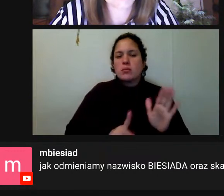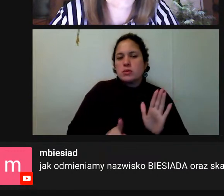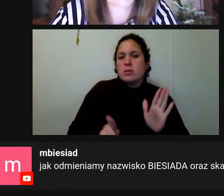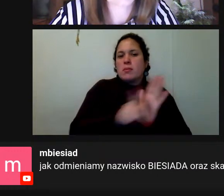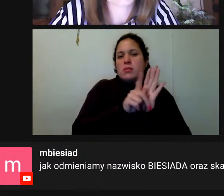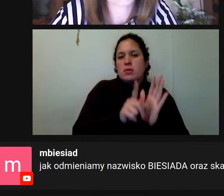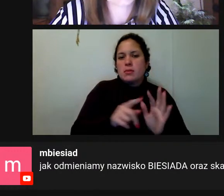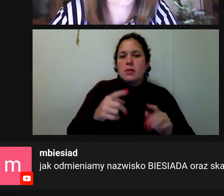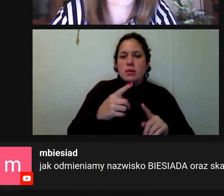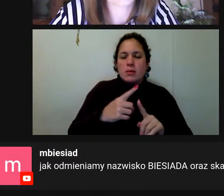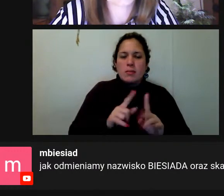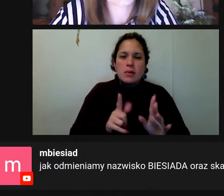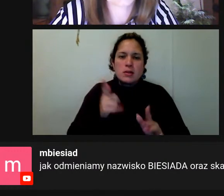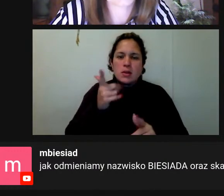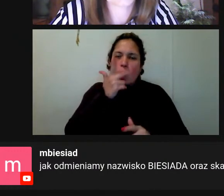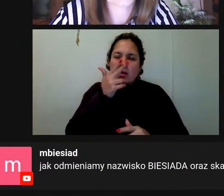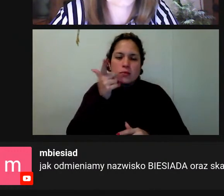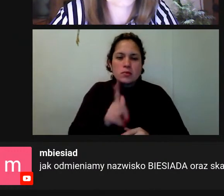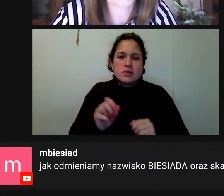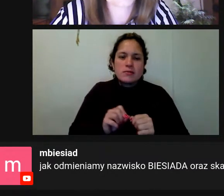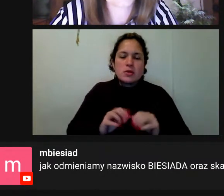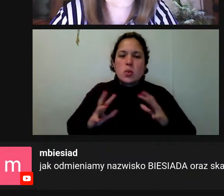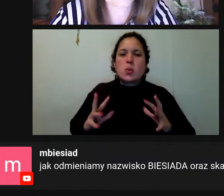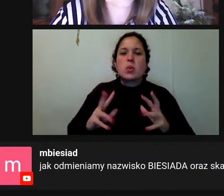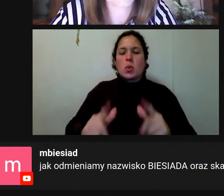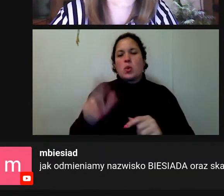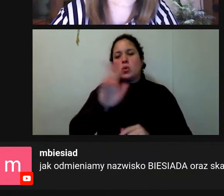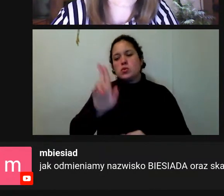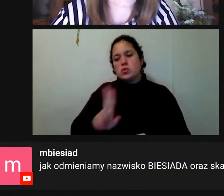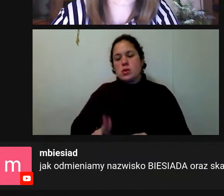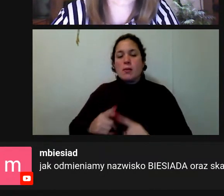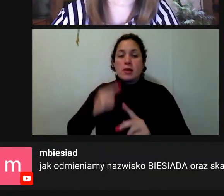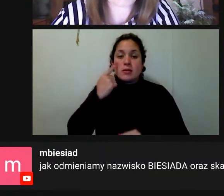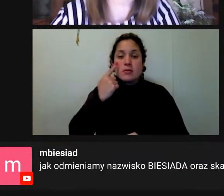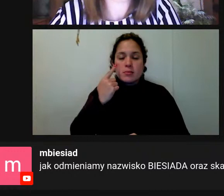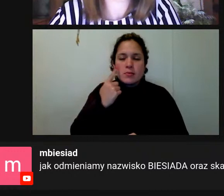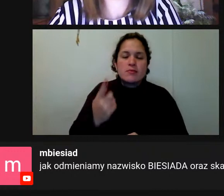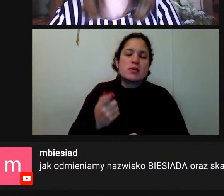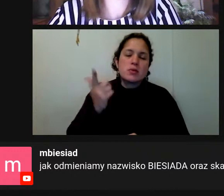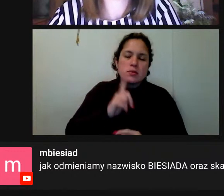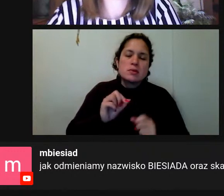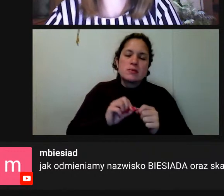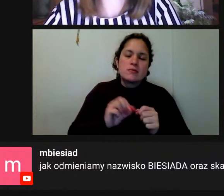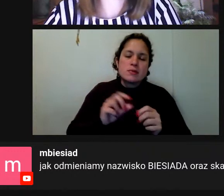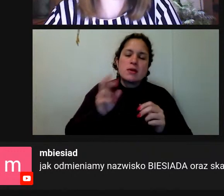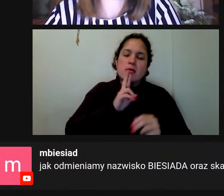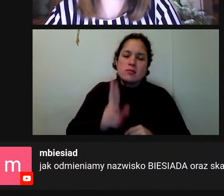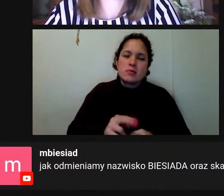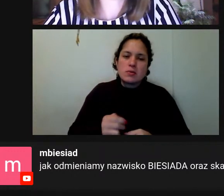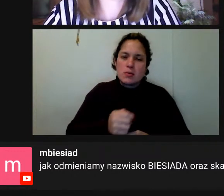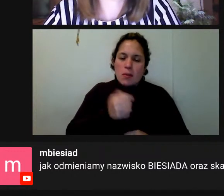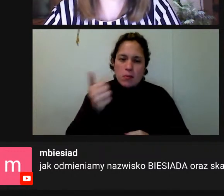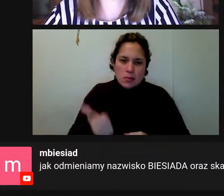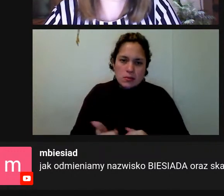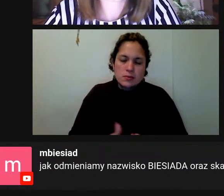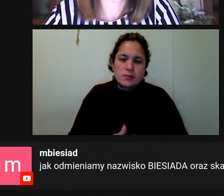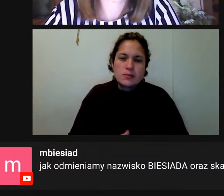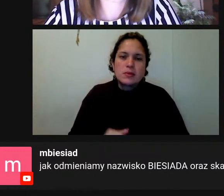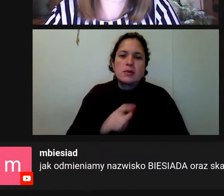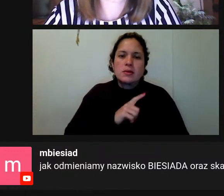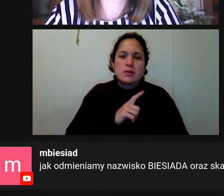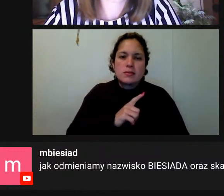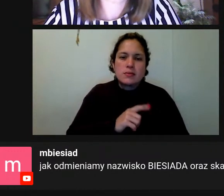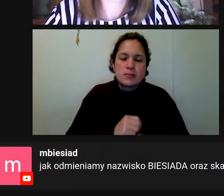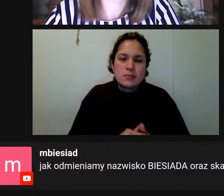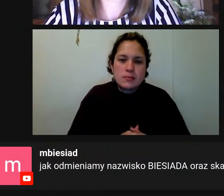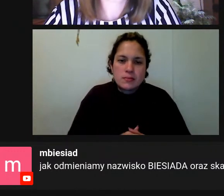Eu acho que talvez a gente não consiga falar de todos, mas vamos tentar falar pelo menos de uma parte delas. Mamy bardzo dużo pytań związanych z